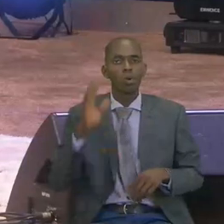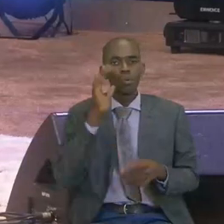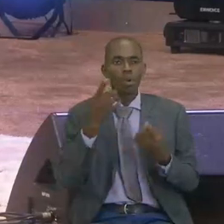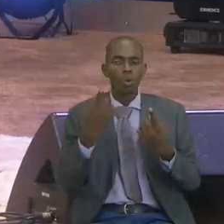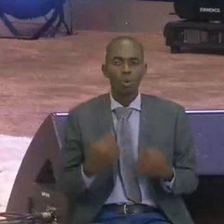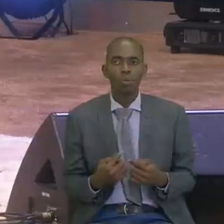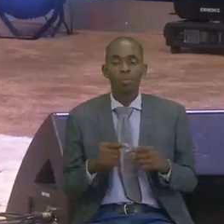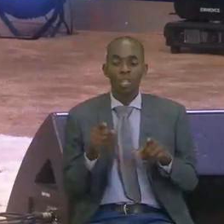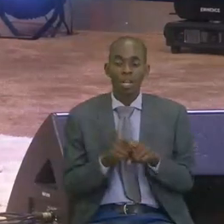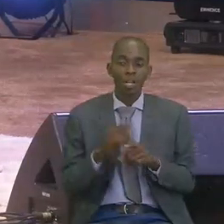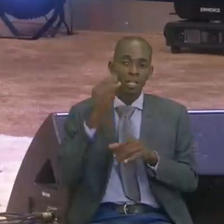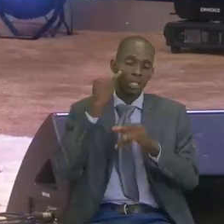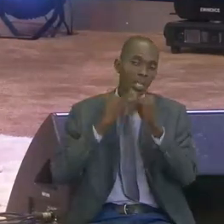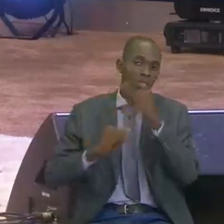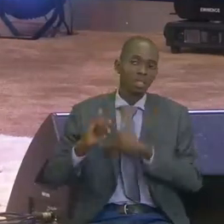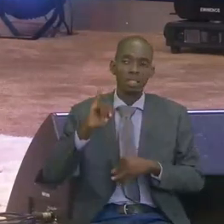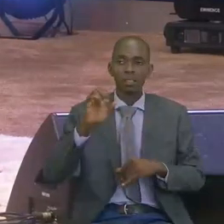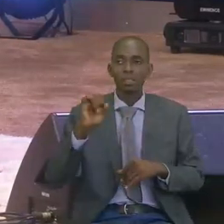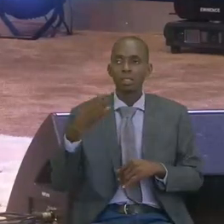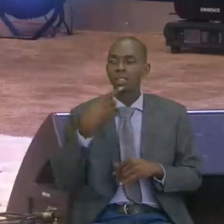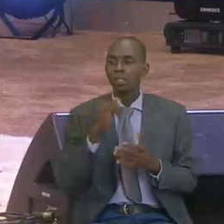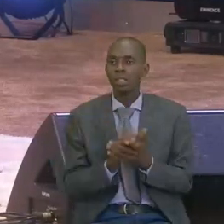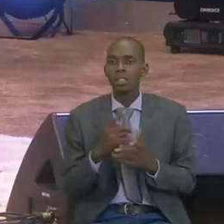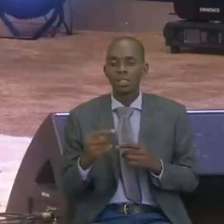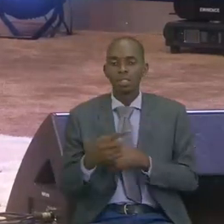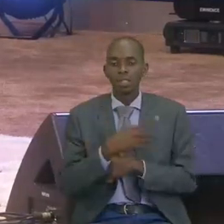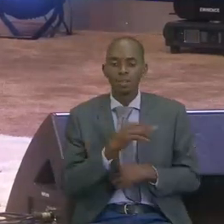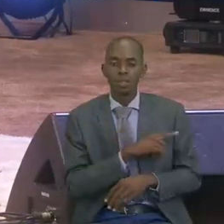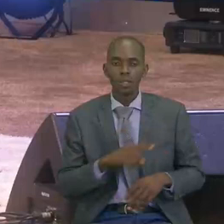Le jour du Seigneur, Esaïe en avait parlé.